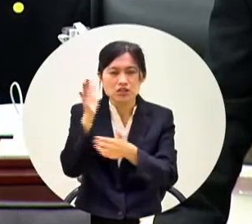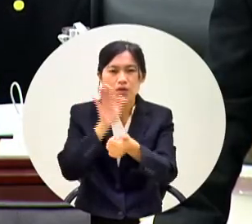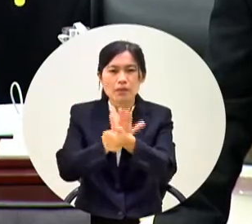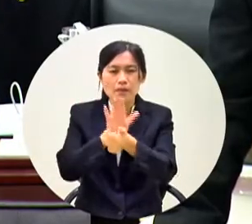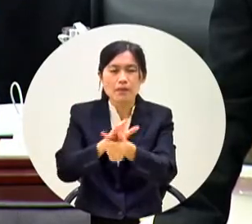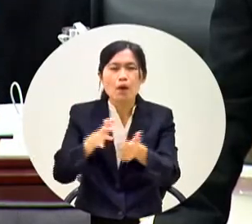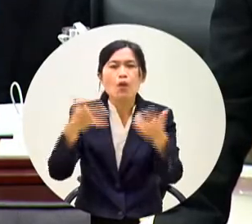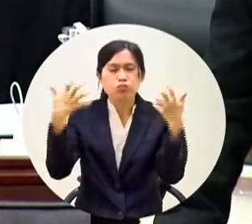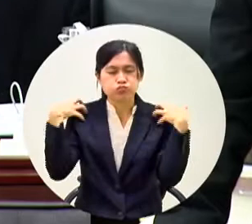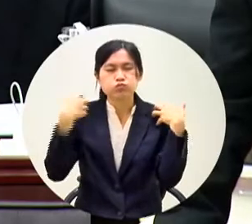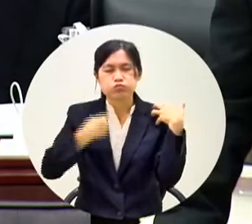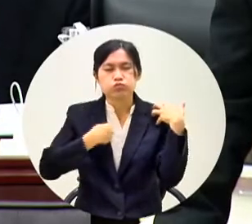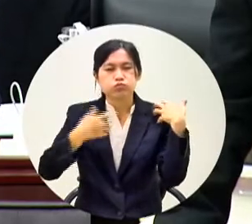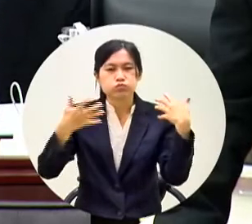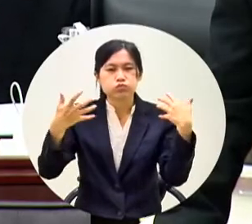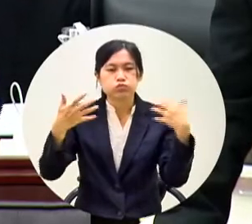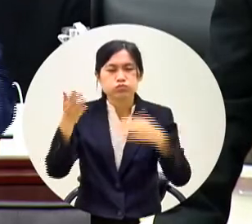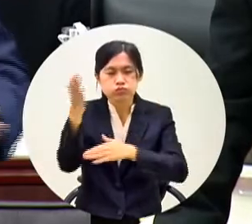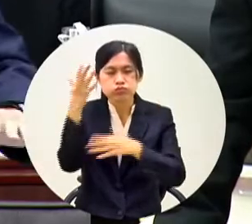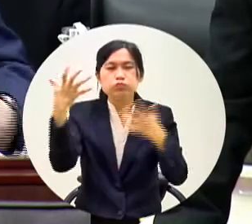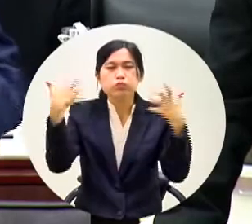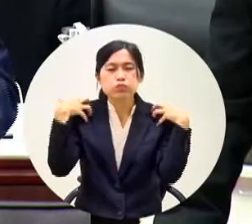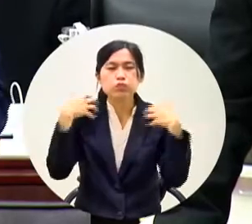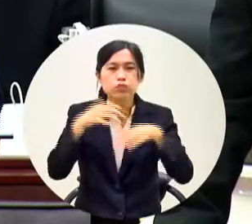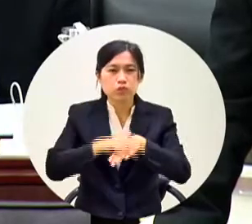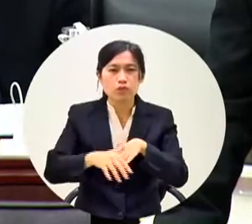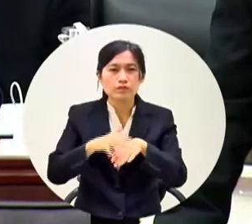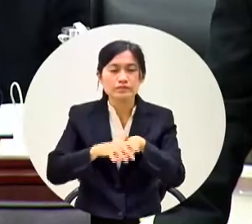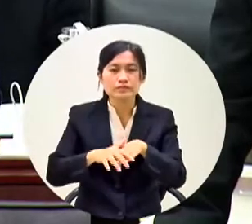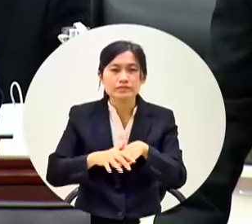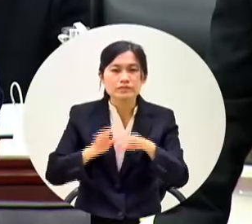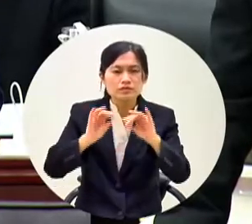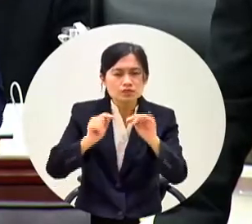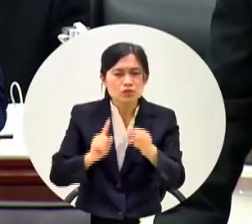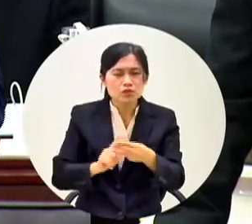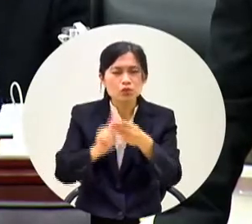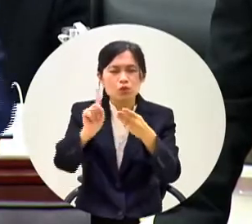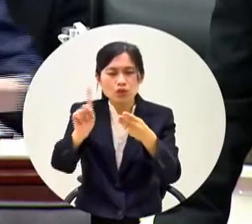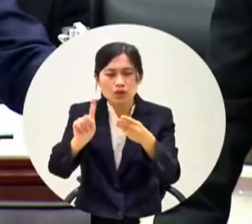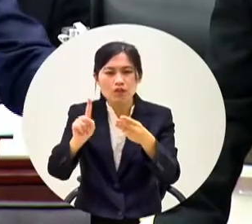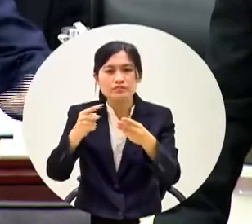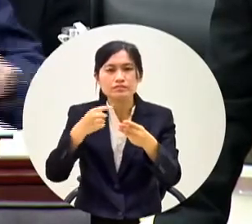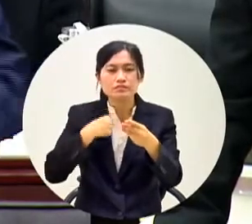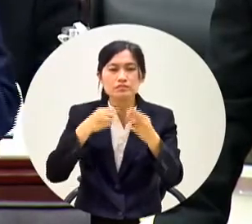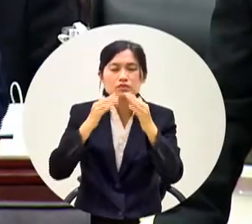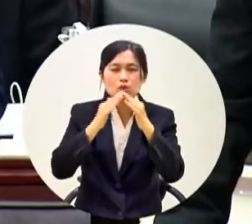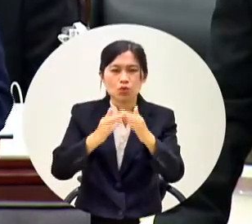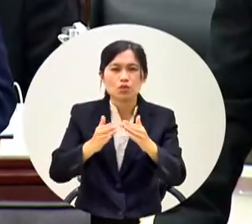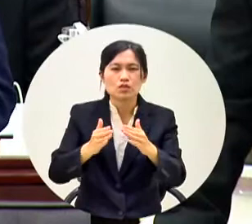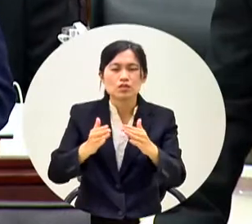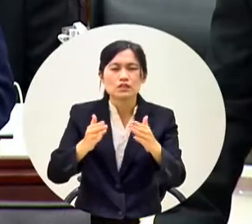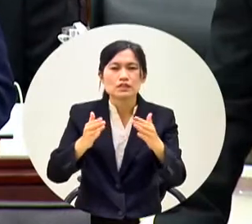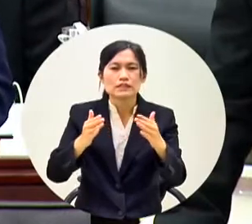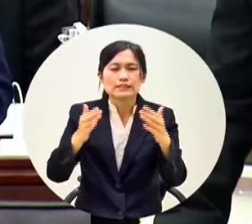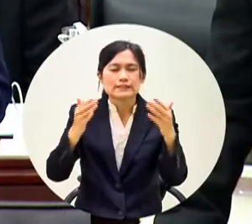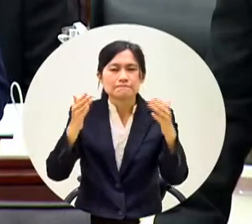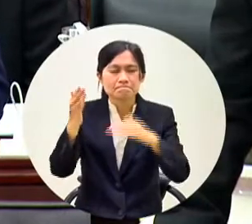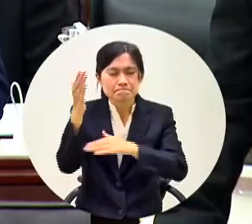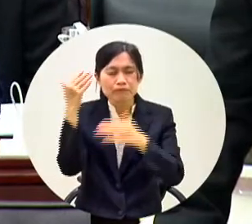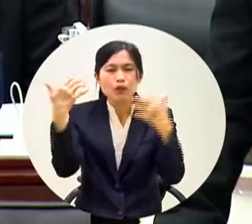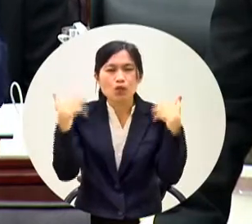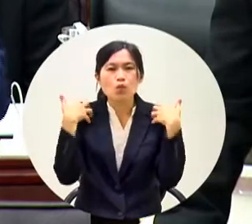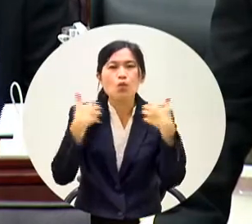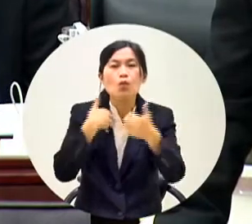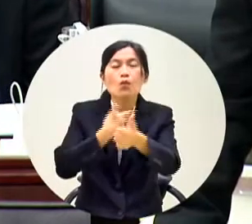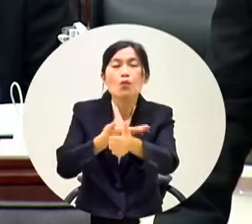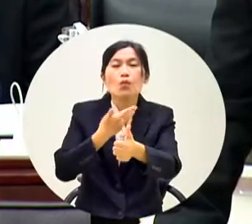甲担起来，吼、哦！不管地主安怎，反正市府最后嘛是爱提供一条安全会当互大家使用的道路，